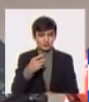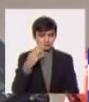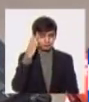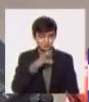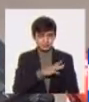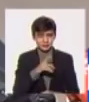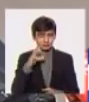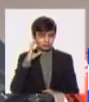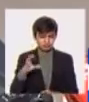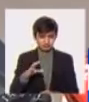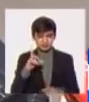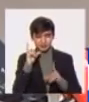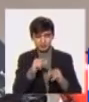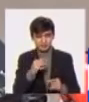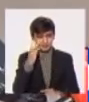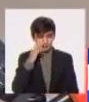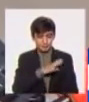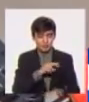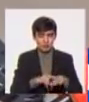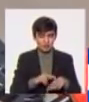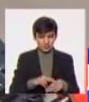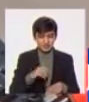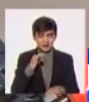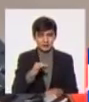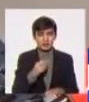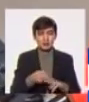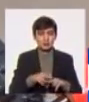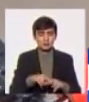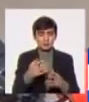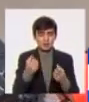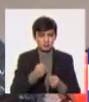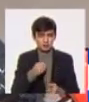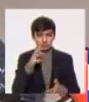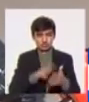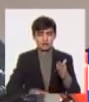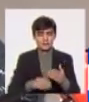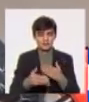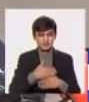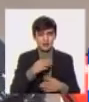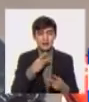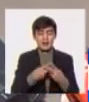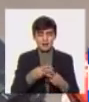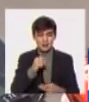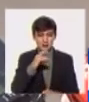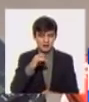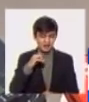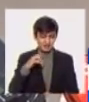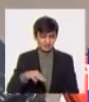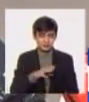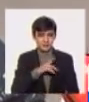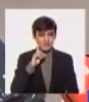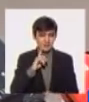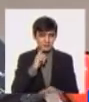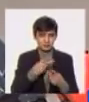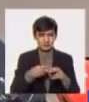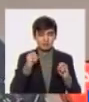оказать неповиновение работникам полиции, который получил административный арест. В настоящее время находится в